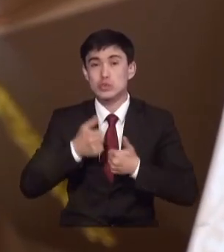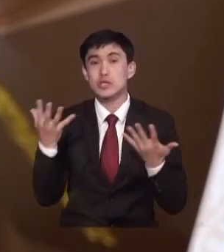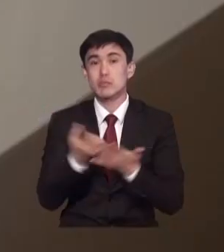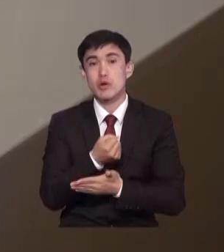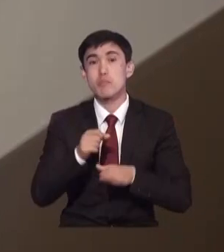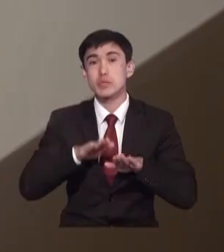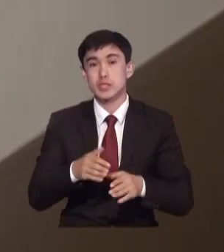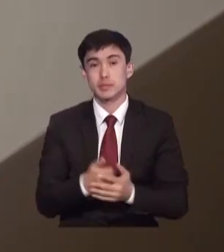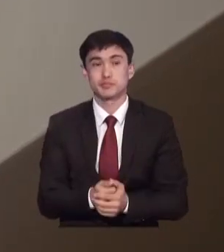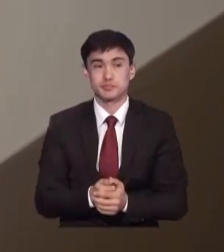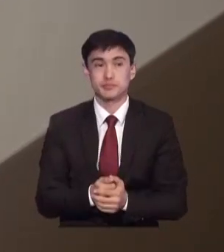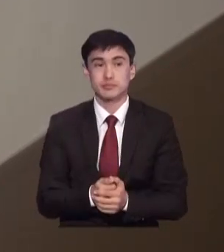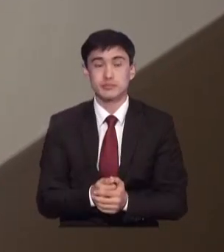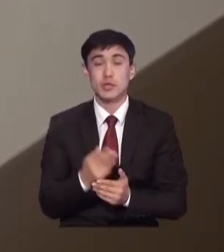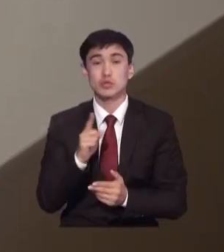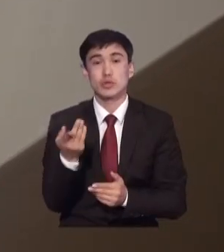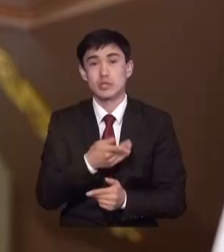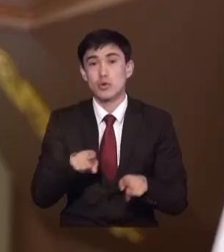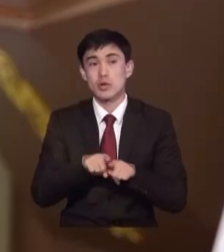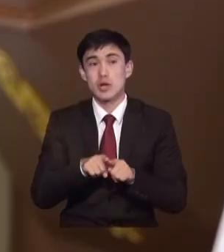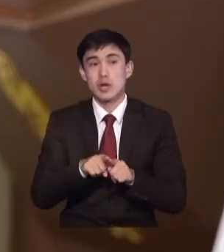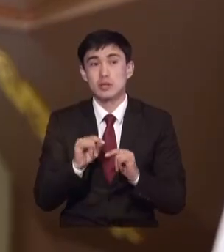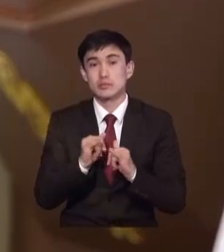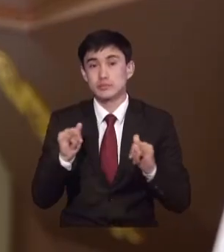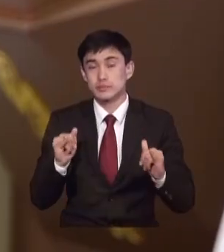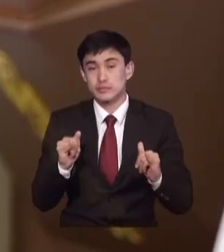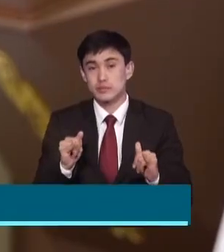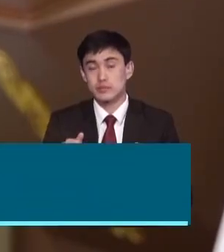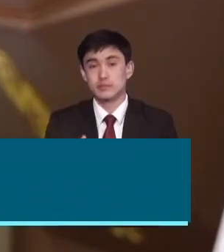занимаю призовые места. В том, что я такой распространенный,